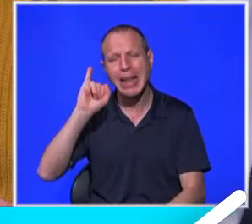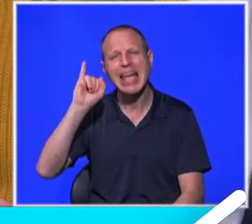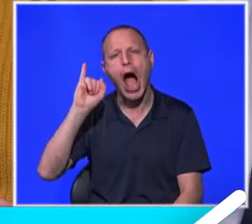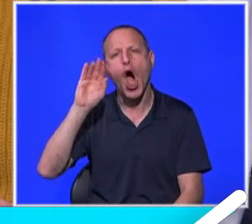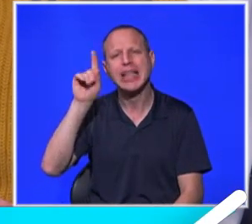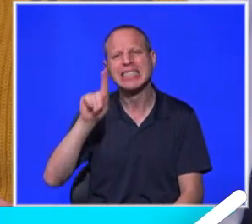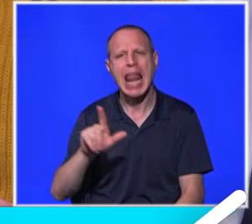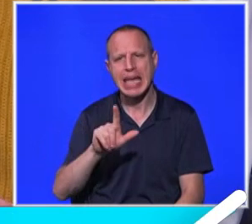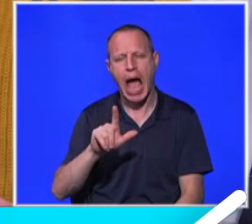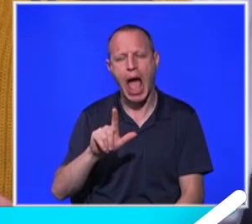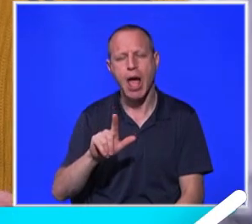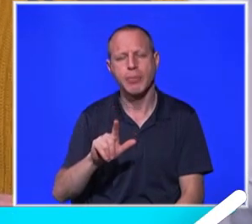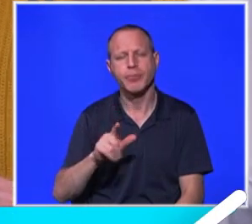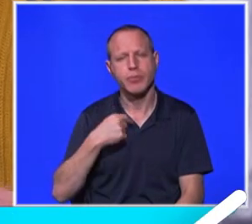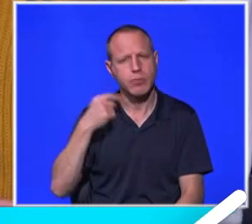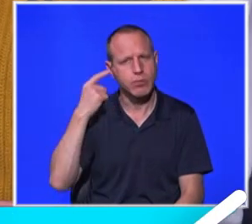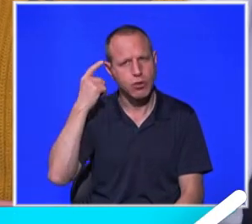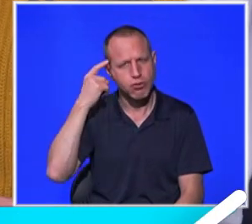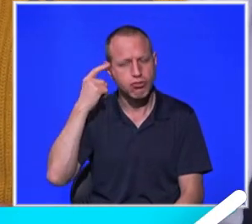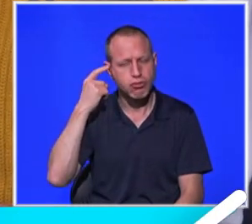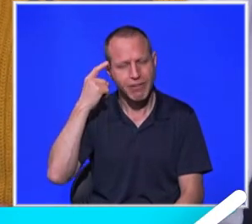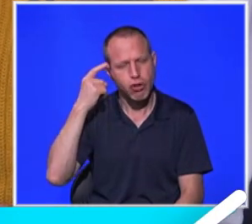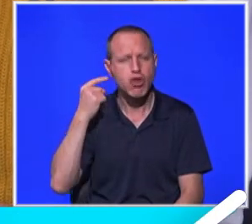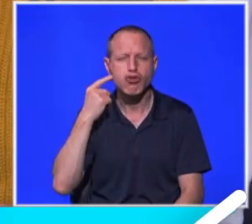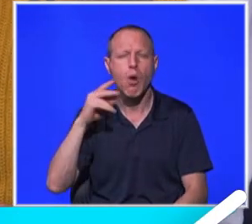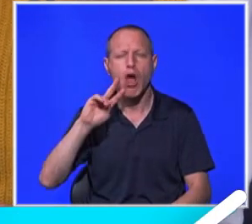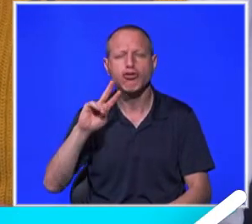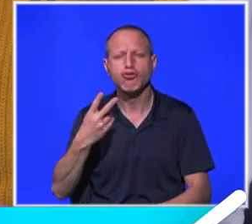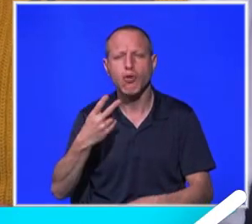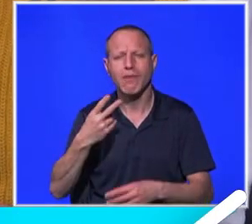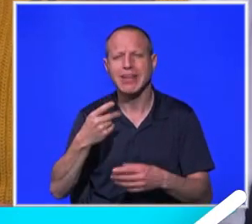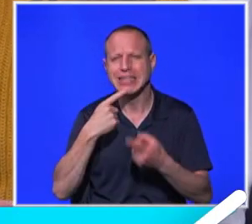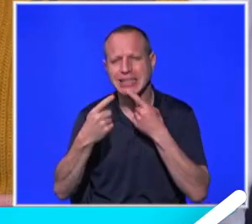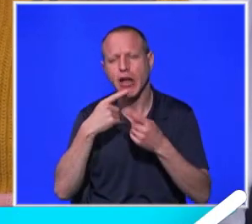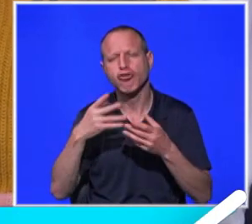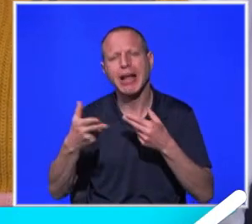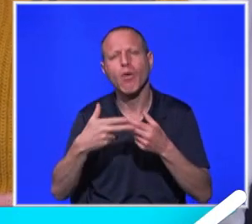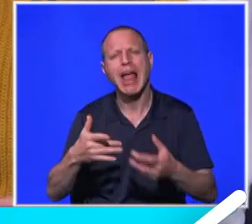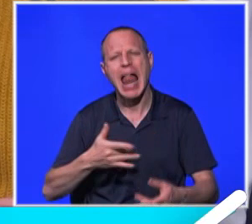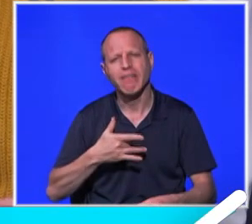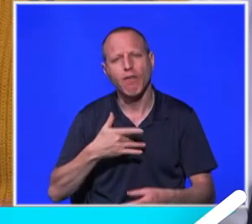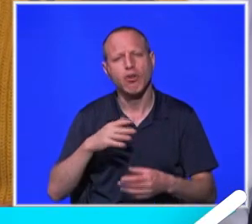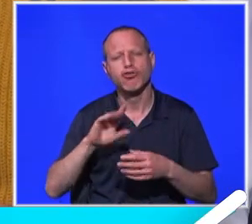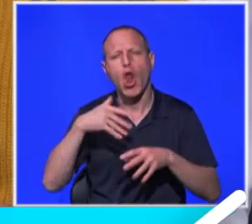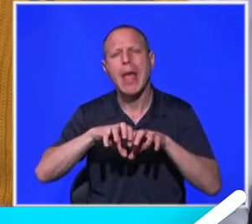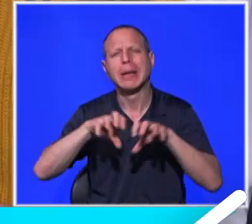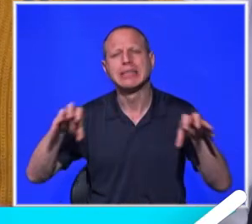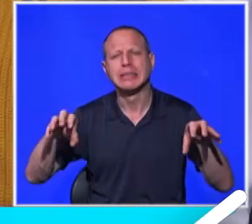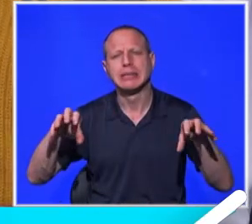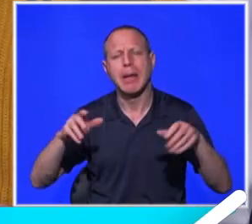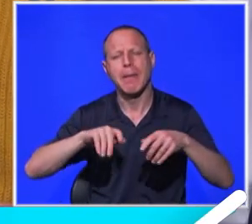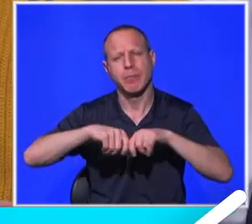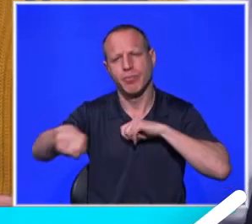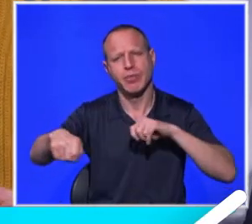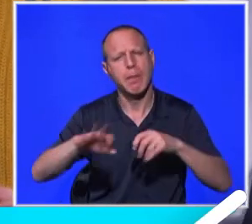זליחה, אני חושב שלשמוע שוב את שיח הקירובי לבבות האלה, ושלא יש שיסוי ופילוג, מה חידשנו? תשמע, קודם